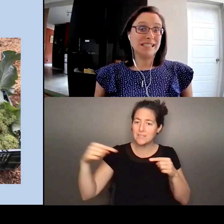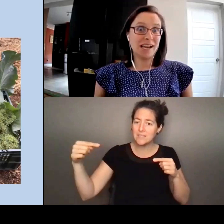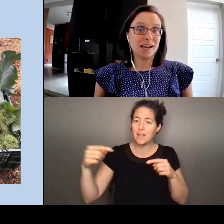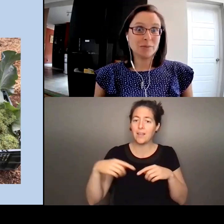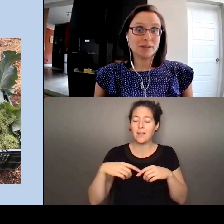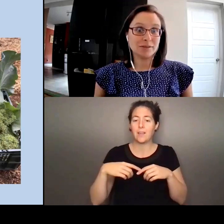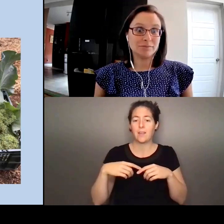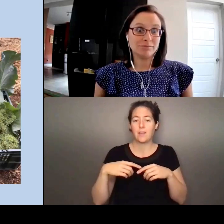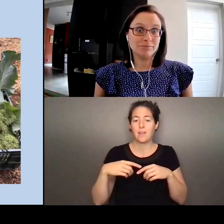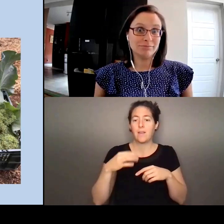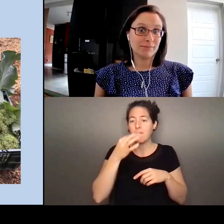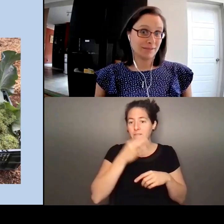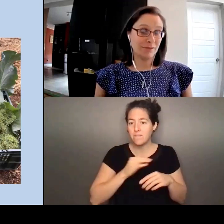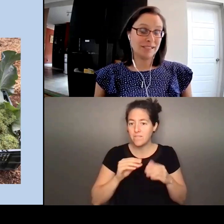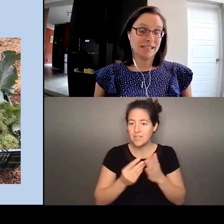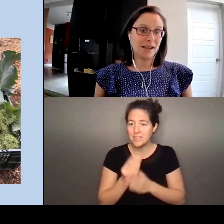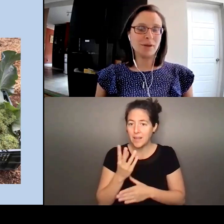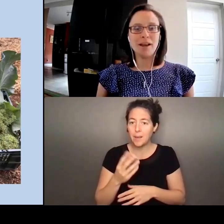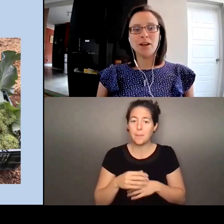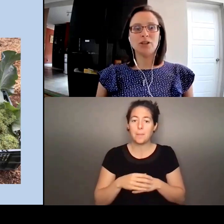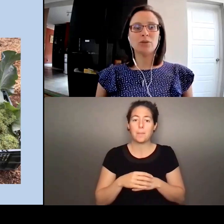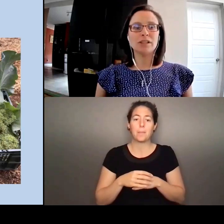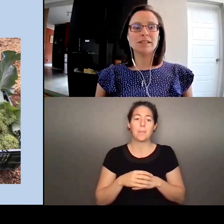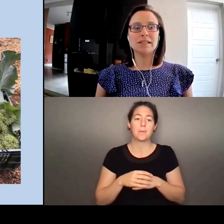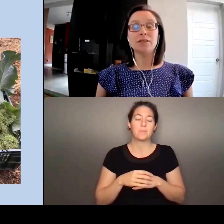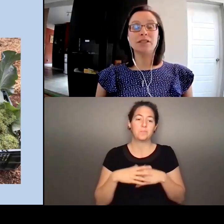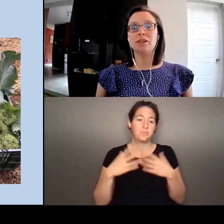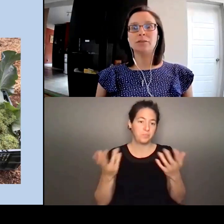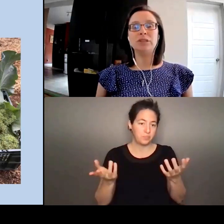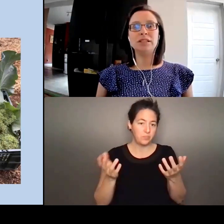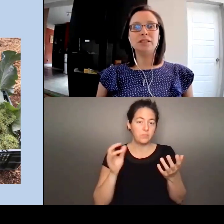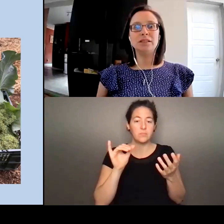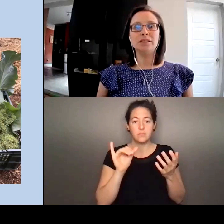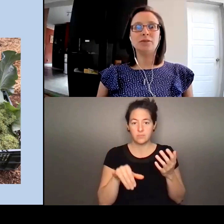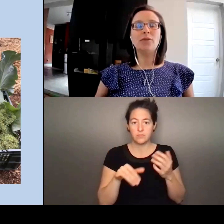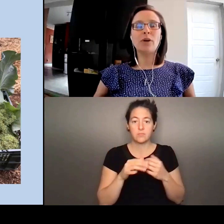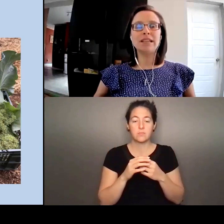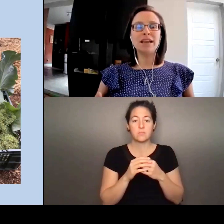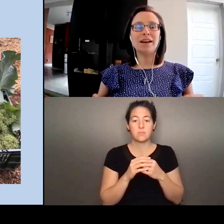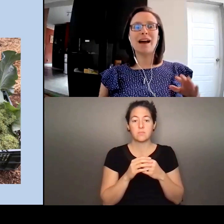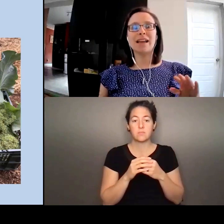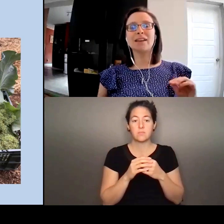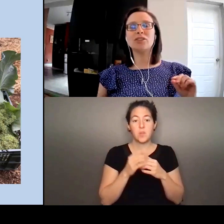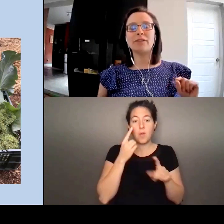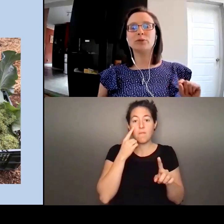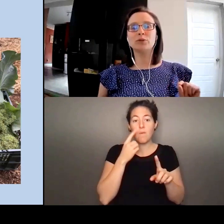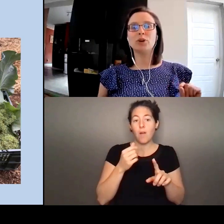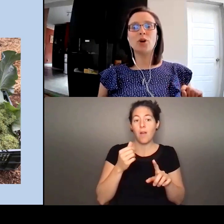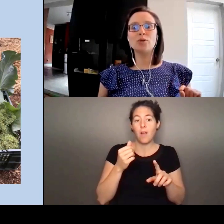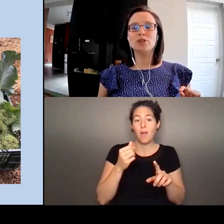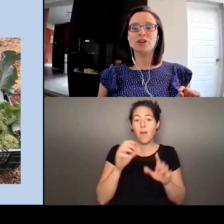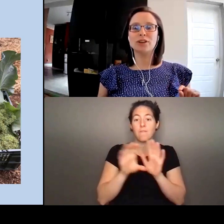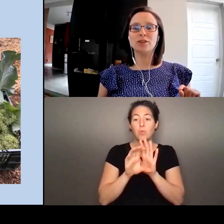fines herbes, des fines herbes. Donc, c'est ça. Puis, vous voyez en arrière de la photo